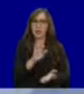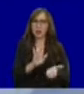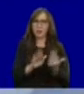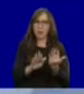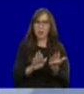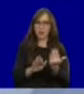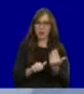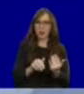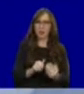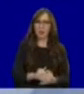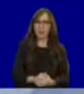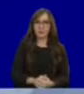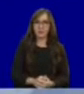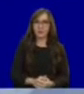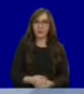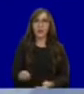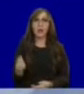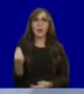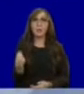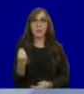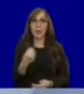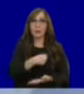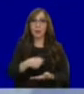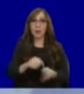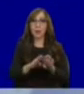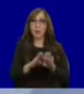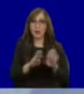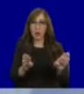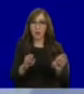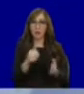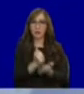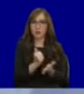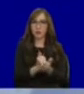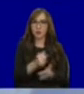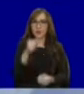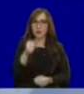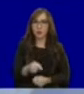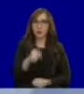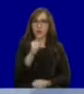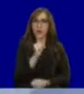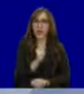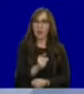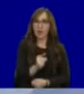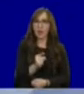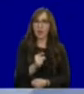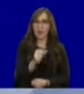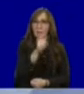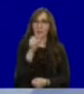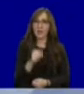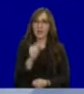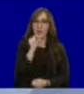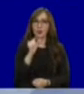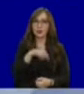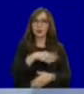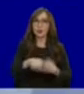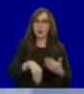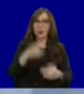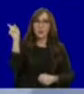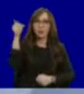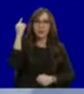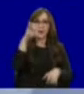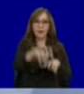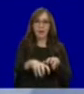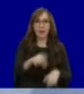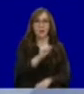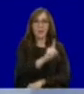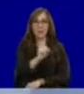netizen maupun lain, kapan sekolah buka? Sebenarnya pertanyaan itu harus ditujui kepada setiap Pemda masing-masing. Karena dari bulan